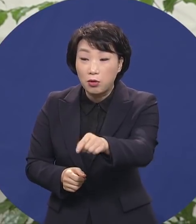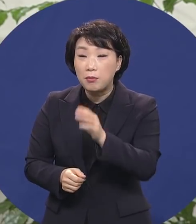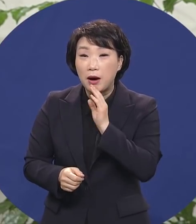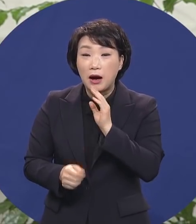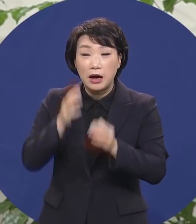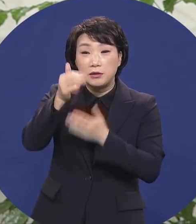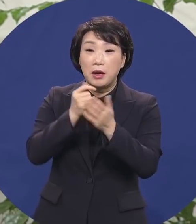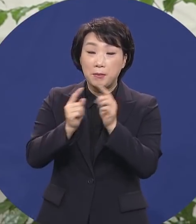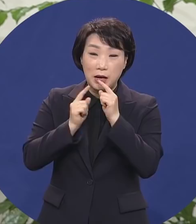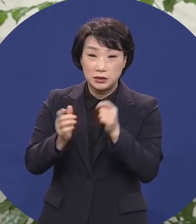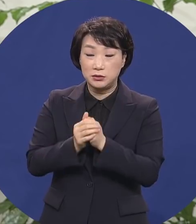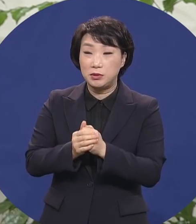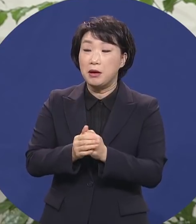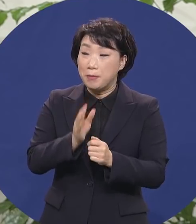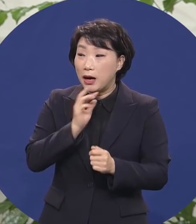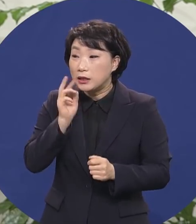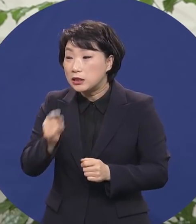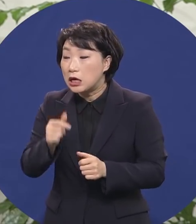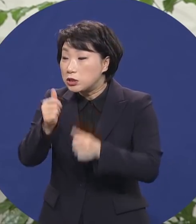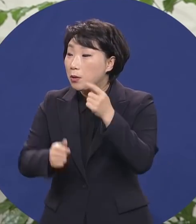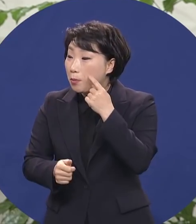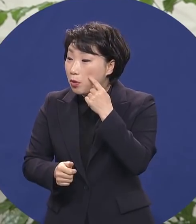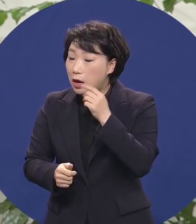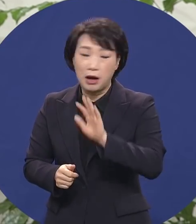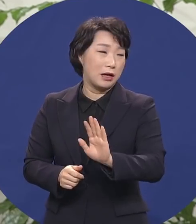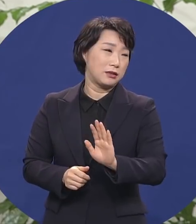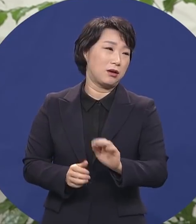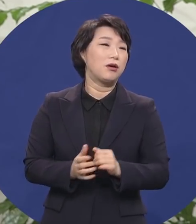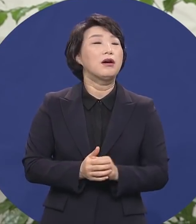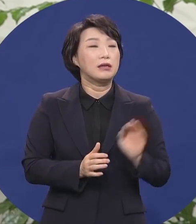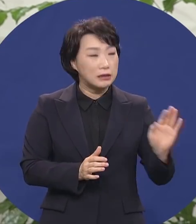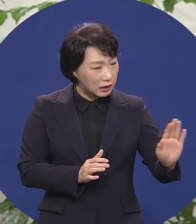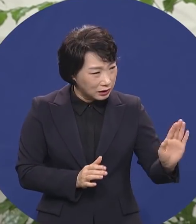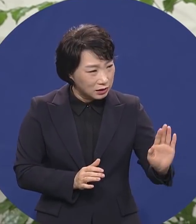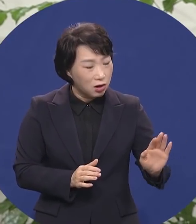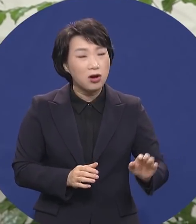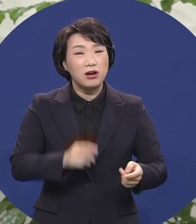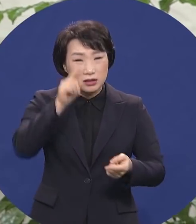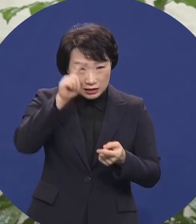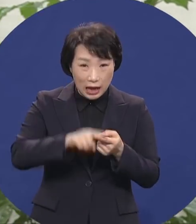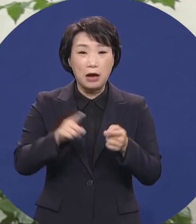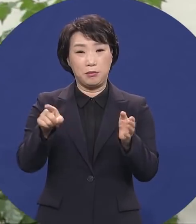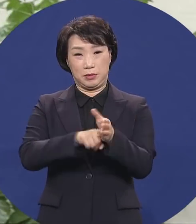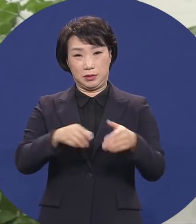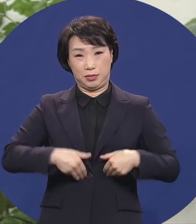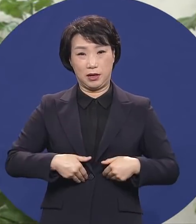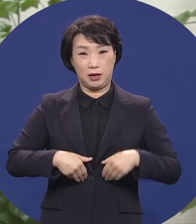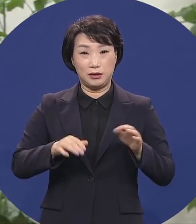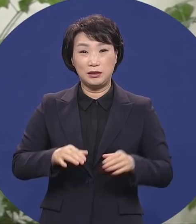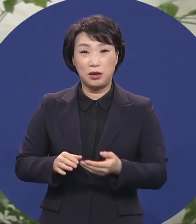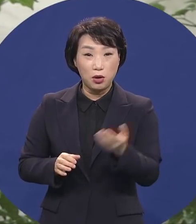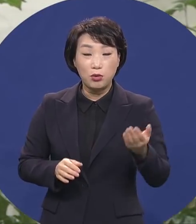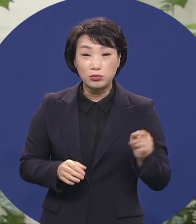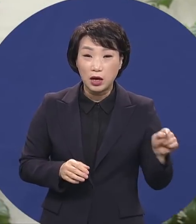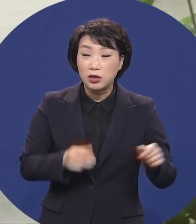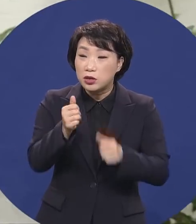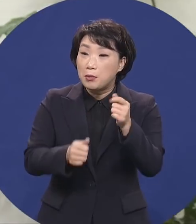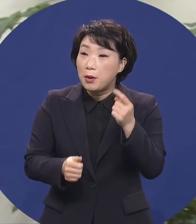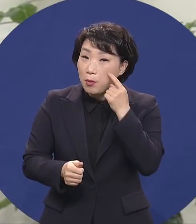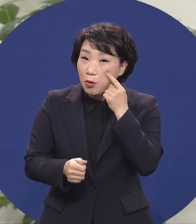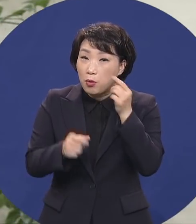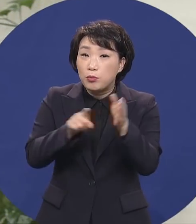말씀은 맞은가 안 맞은가 시험하라고 주님 말씀에 그냥 믿어라 이 말이에요. 믿어라. 근데 시험해보고 믿을 필요가 뭐